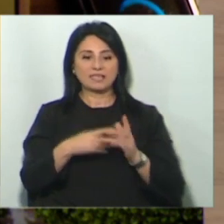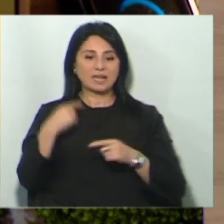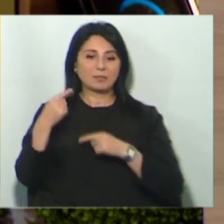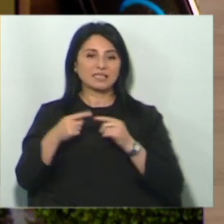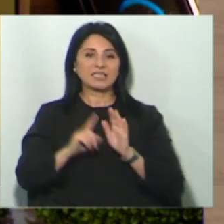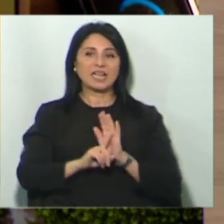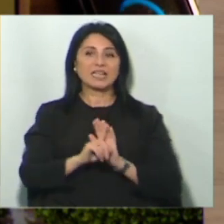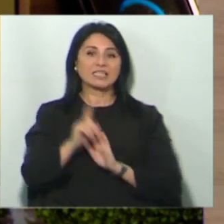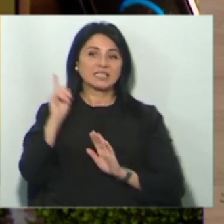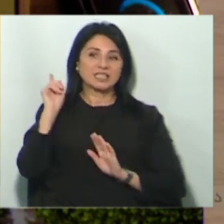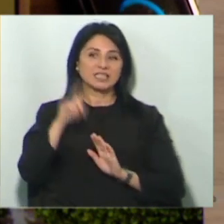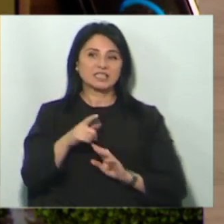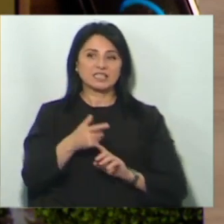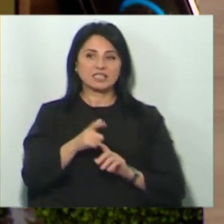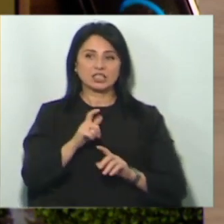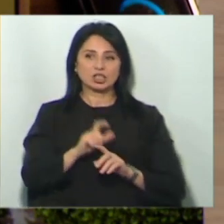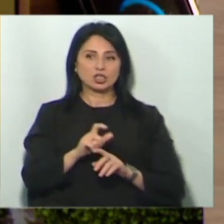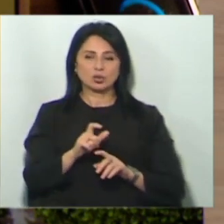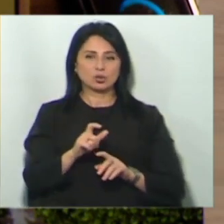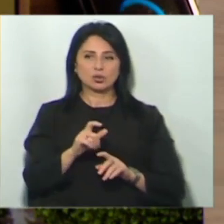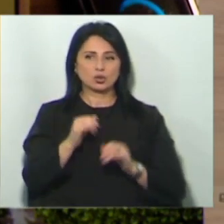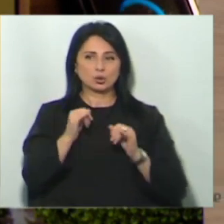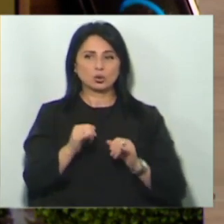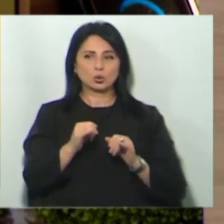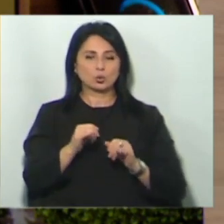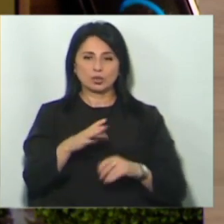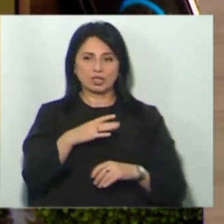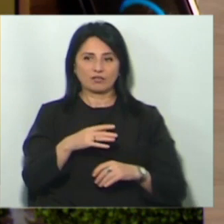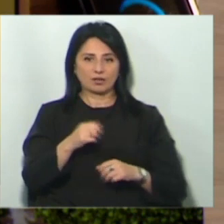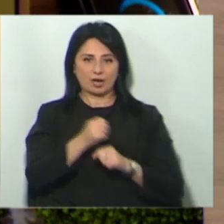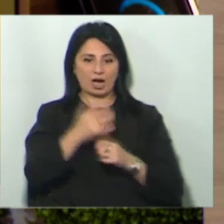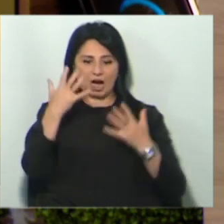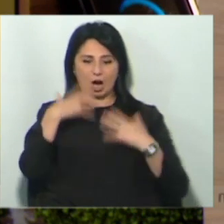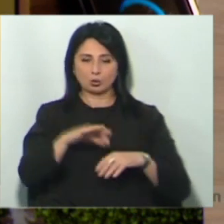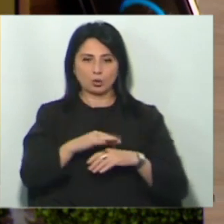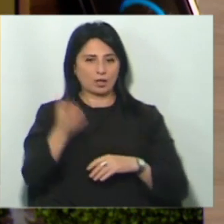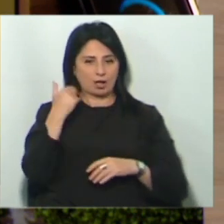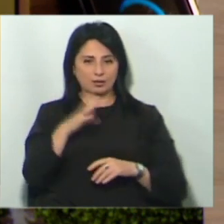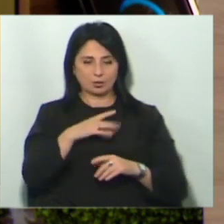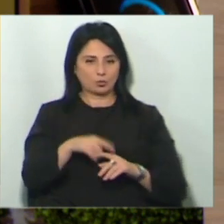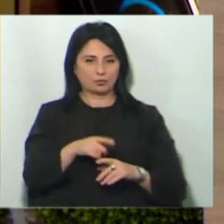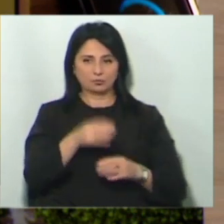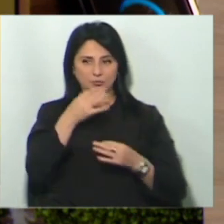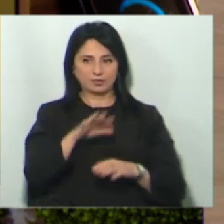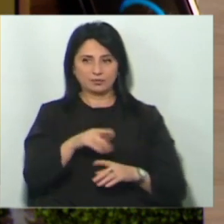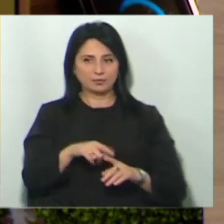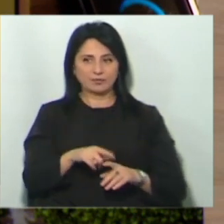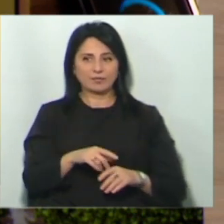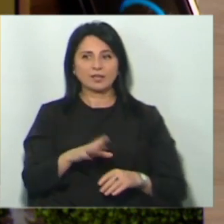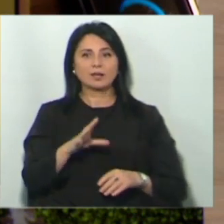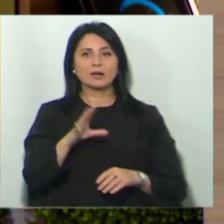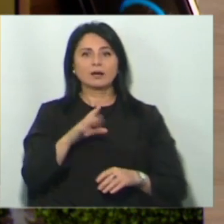საუკუნის დასაწყისიდან ძალიან ცუდ ტონად ითვლებოდა გარუჯული კანი და არისტოკრატია